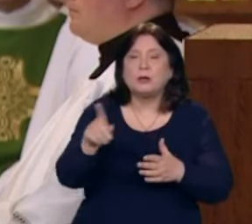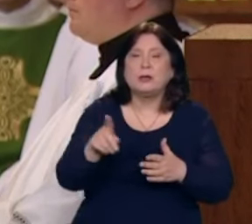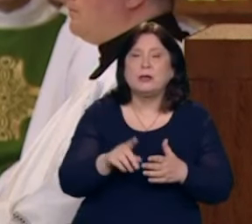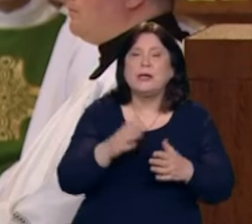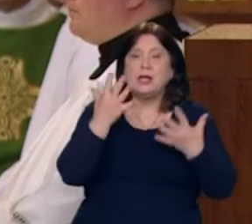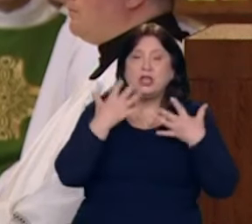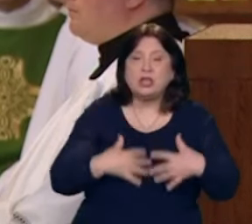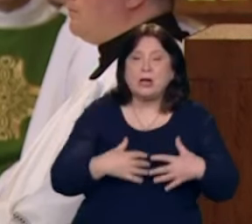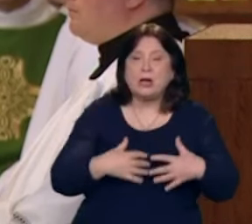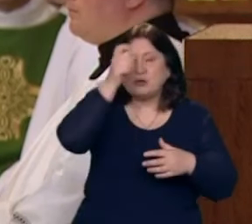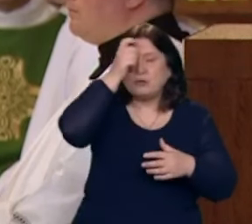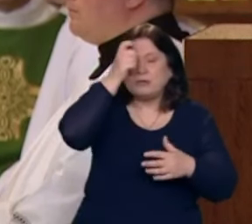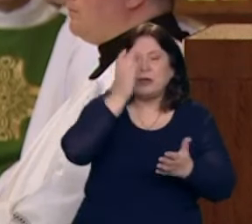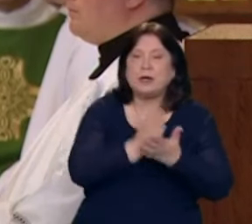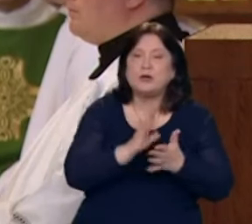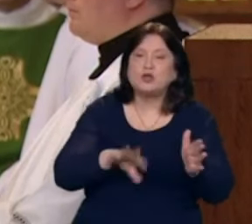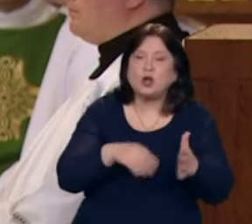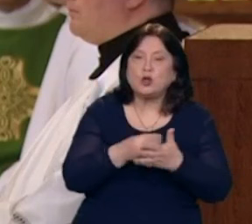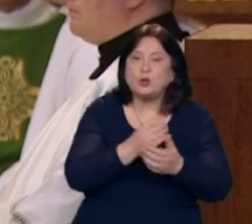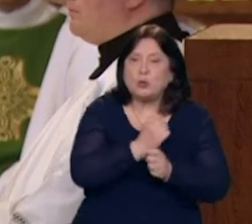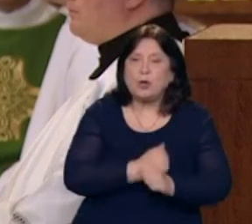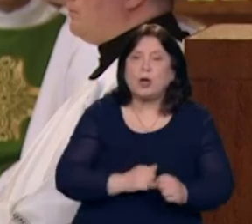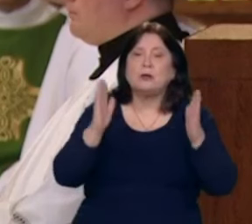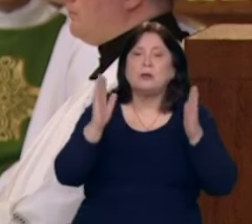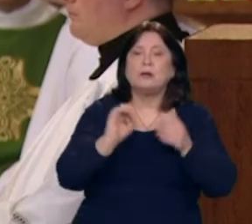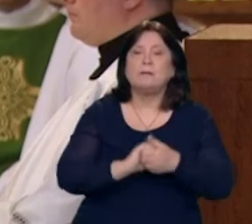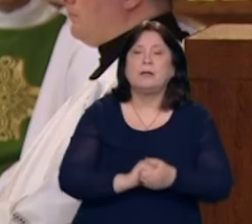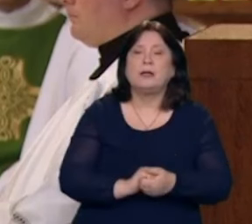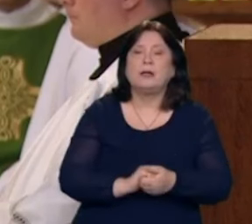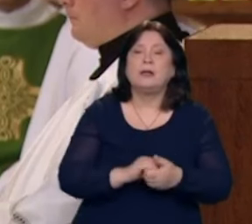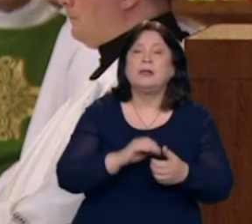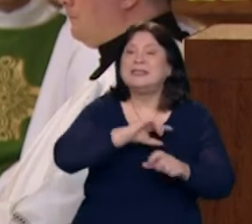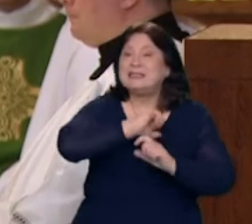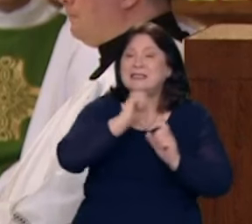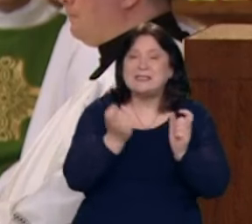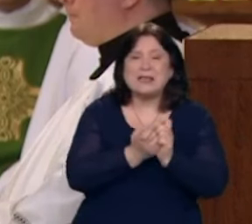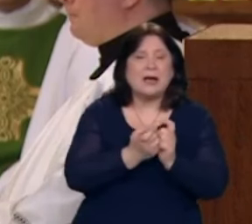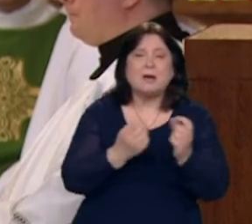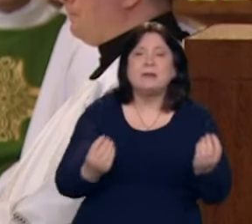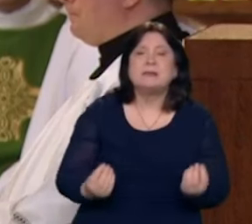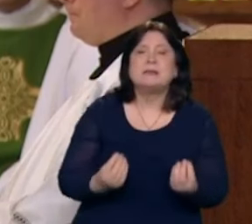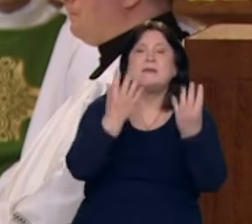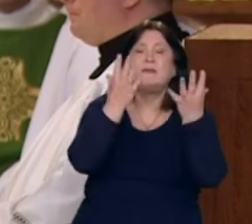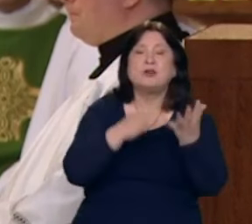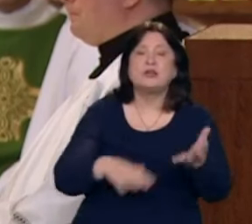ciało człowieka odkupione jest całe stworzenie